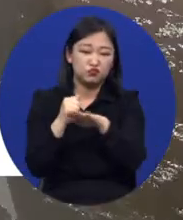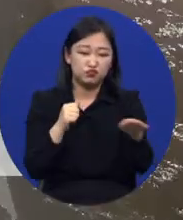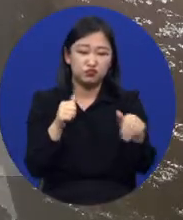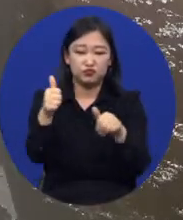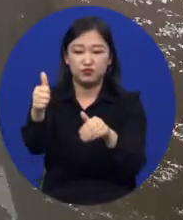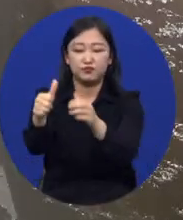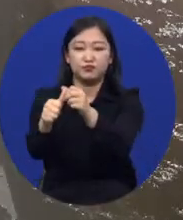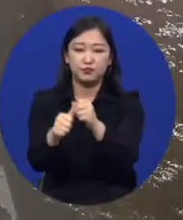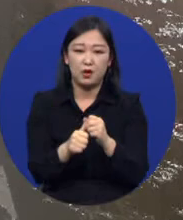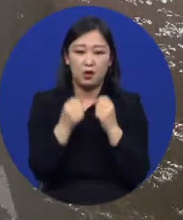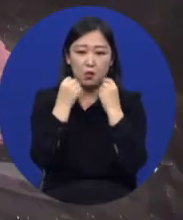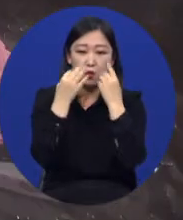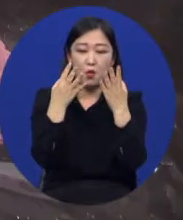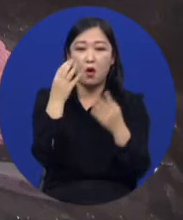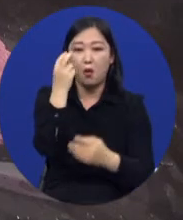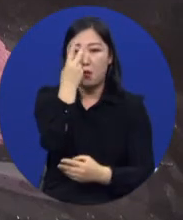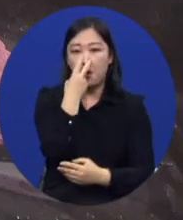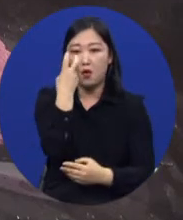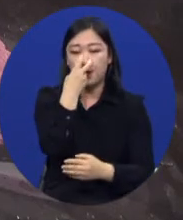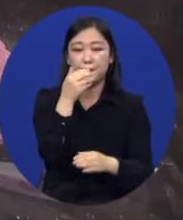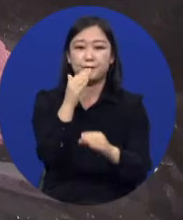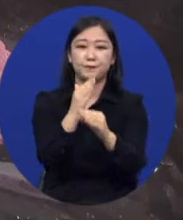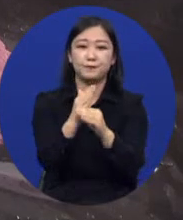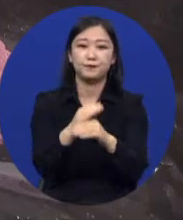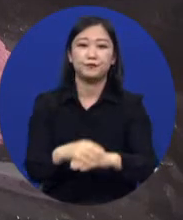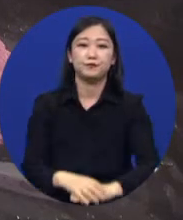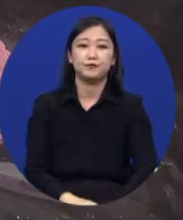정확한 경위를 조사하고 있습니다